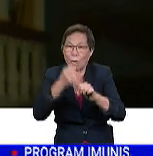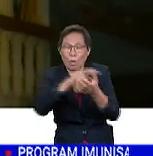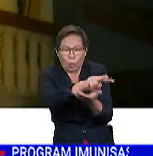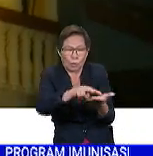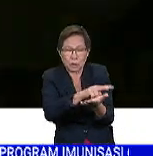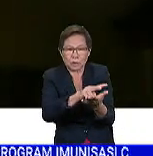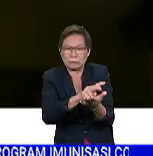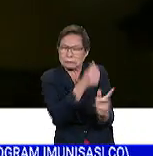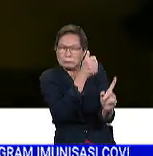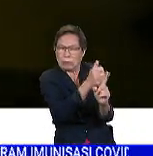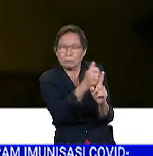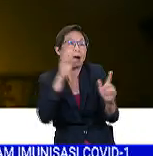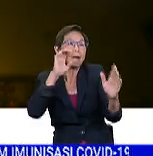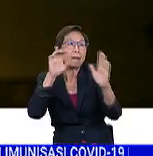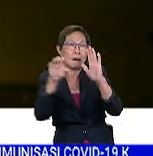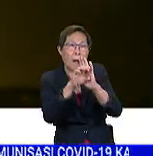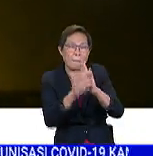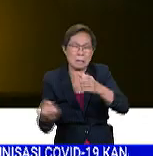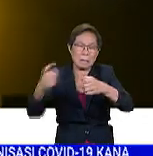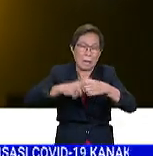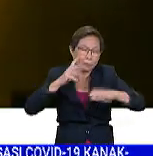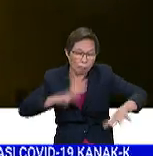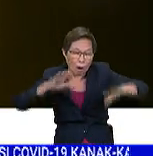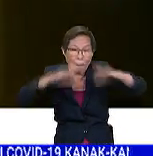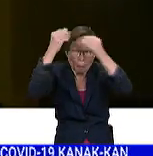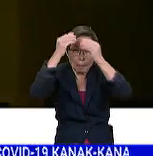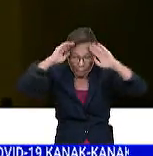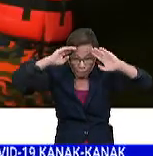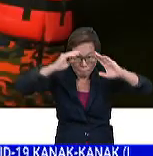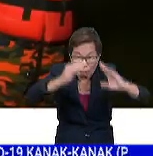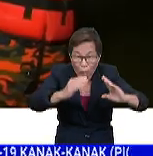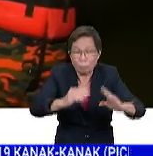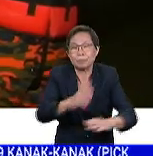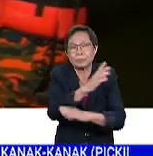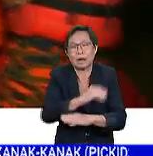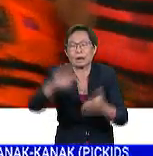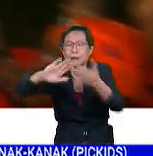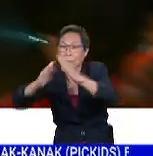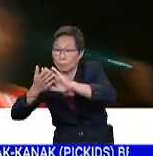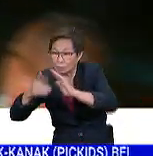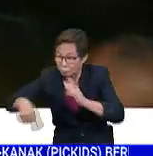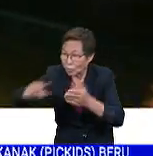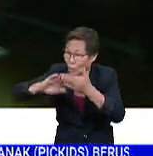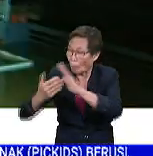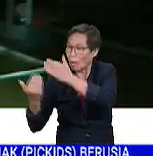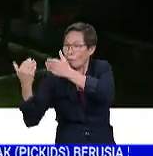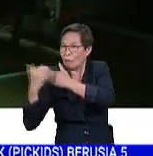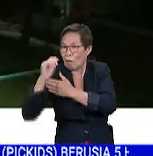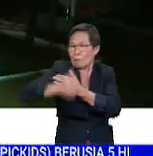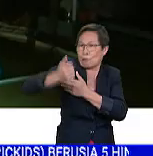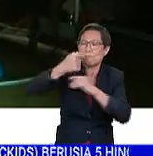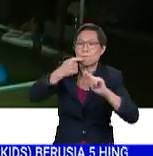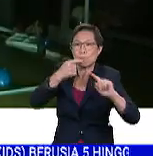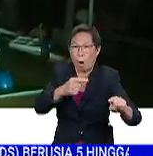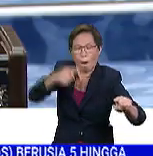visual, simulasi dan infografik berkaitan juga perlu diberikan perhatian. Sementara komuniti yang berperanan sebagai first